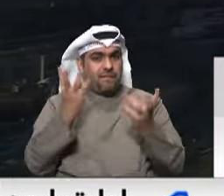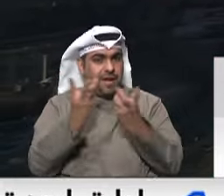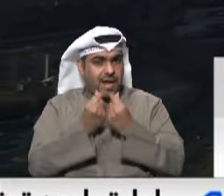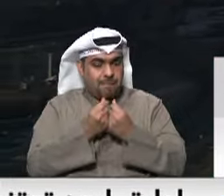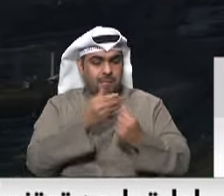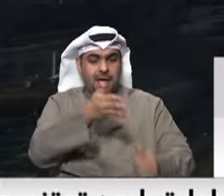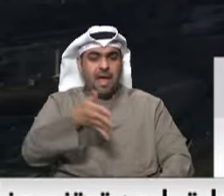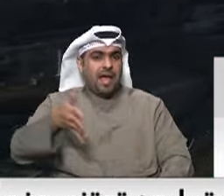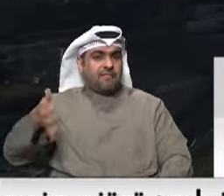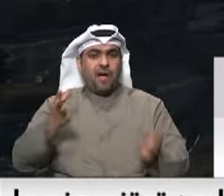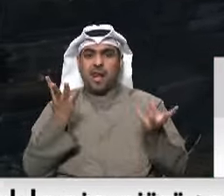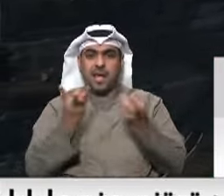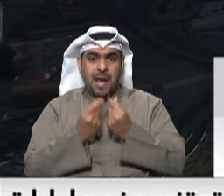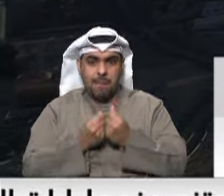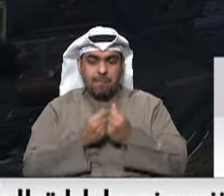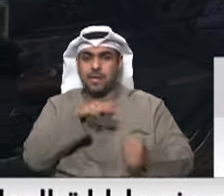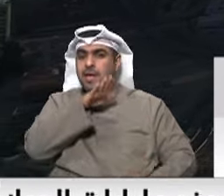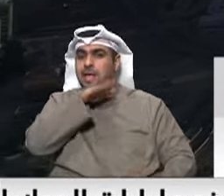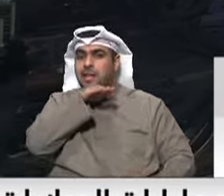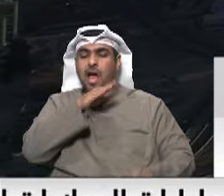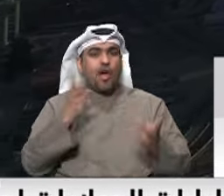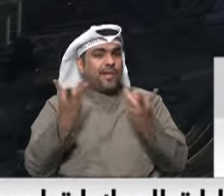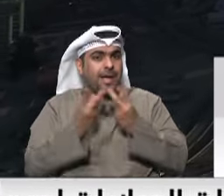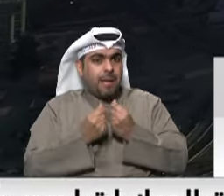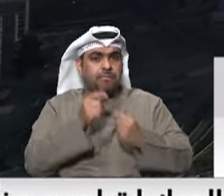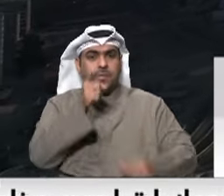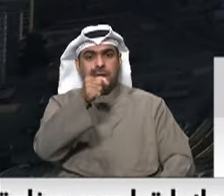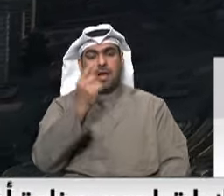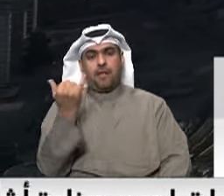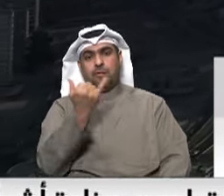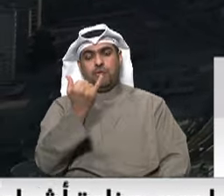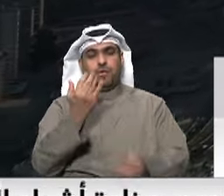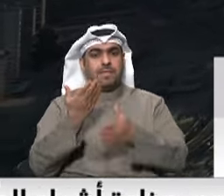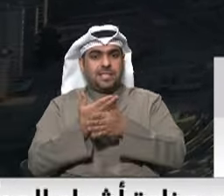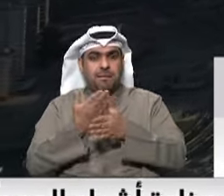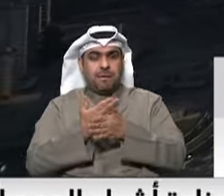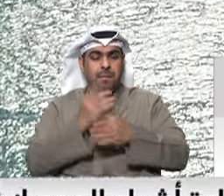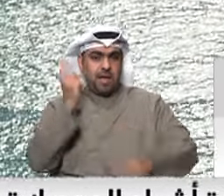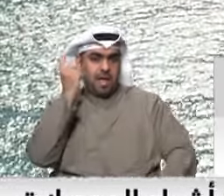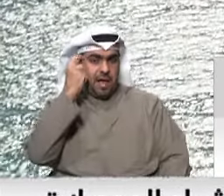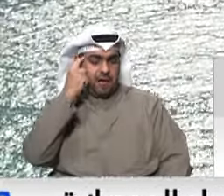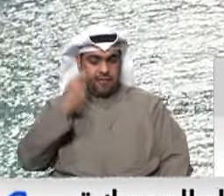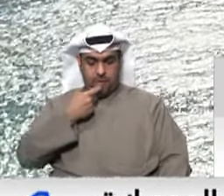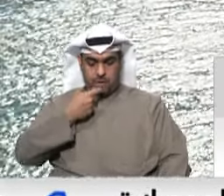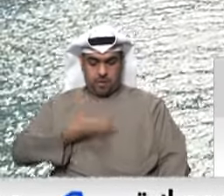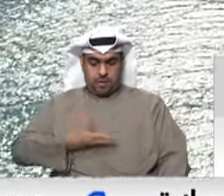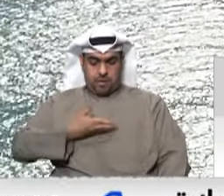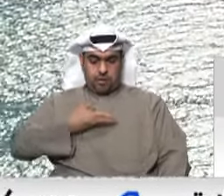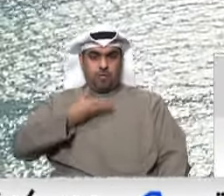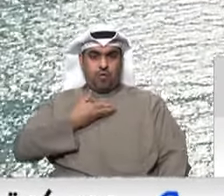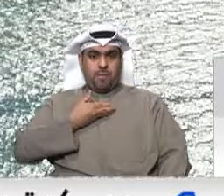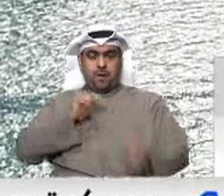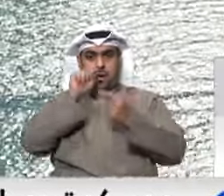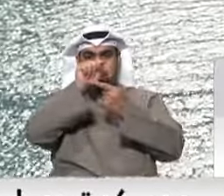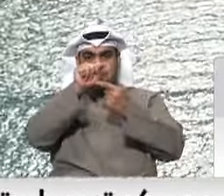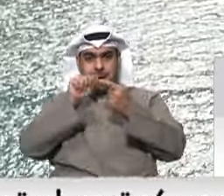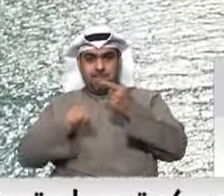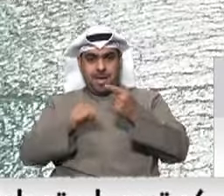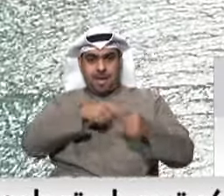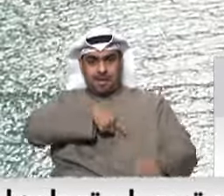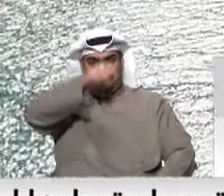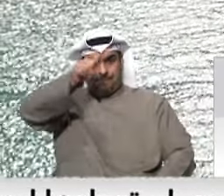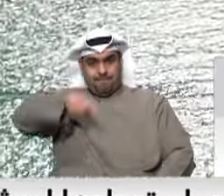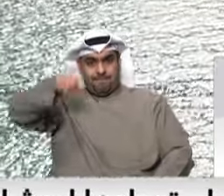عليها فمن خلالها يمكن تحديد الهرم العمري للسكان بدقه وبناء عليها يمكن للمخطط ان يحدد